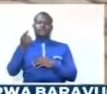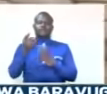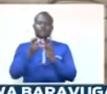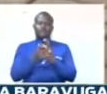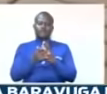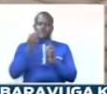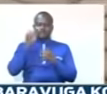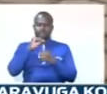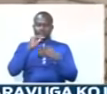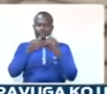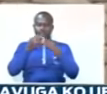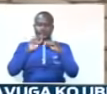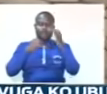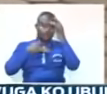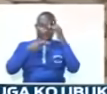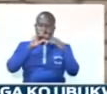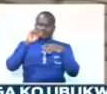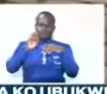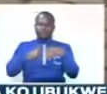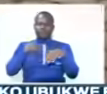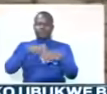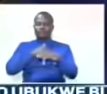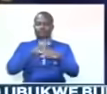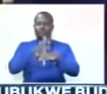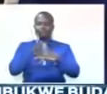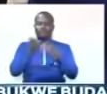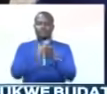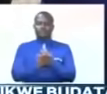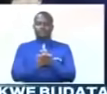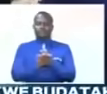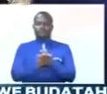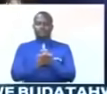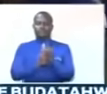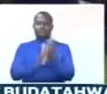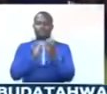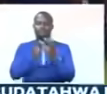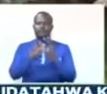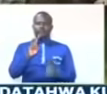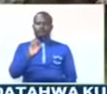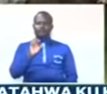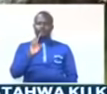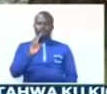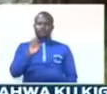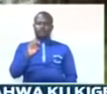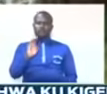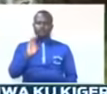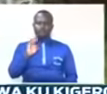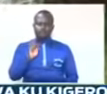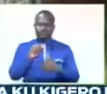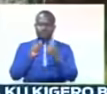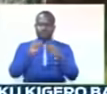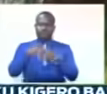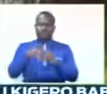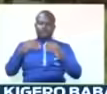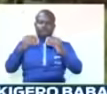iyo hataba kino cyorezo twagakwiye kuba turenze abari aha ngaha ubukwe bwa Tuyishimire Vivensi na Uwizera Consolatrice bwagiye